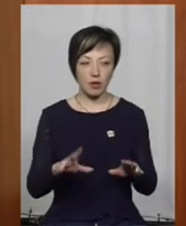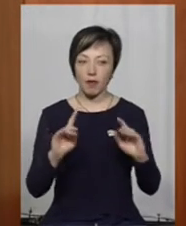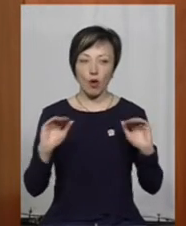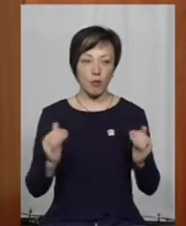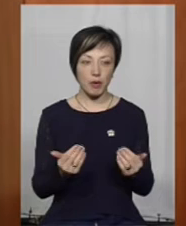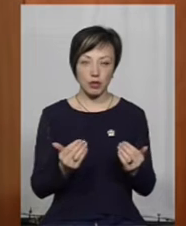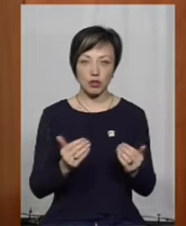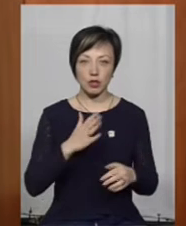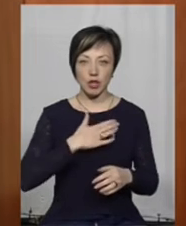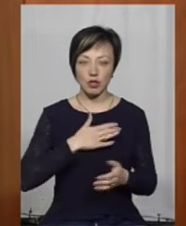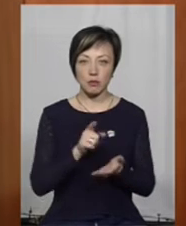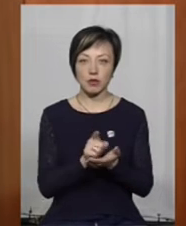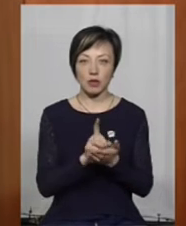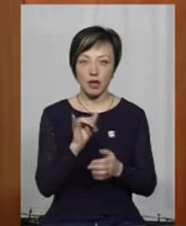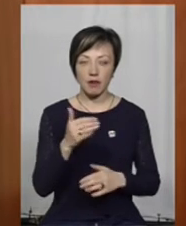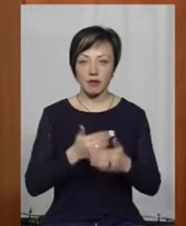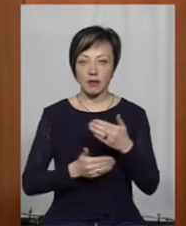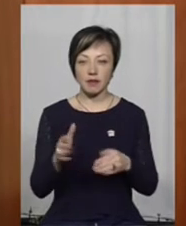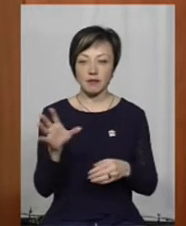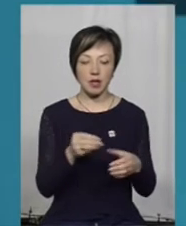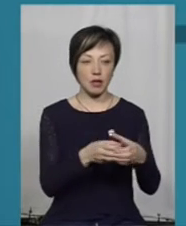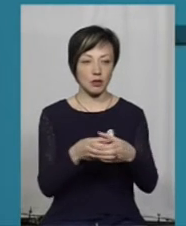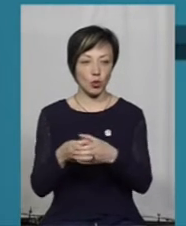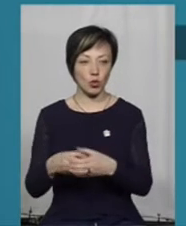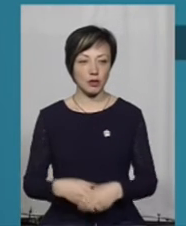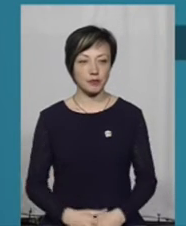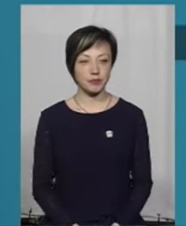обмежено наших пенсіонерів, інвалідів, всі категорії.